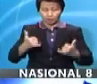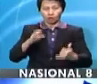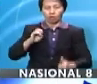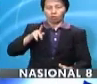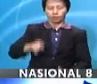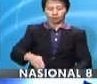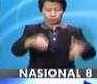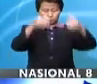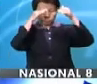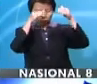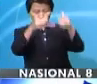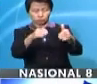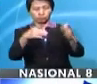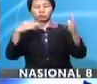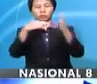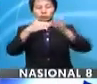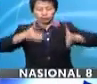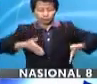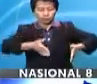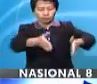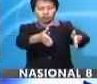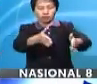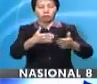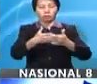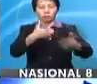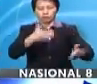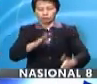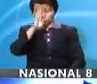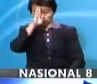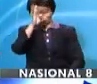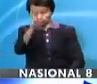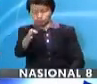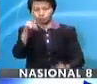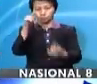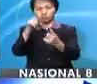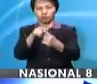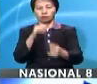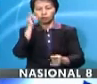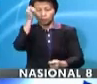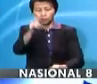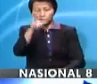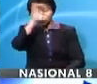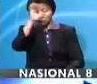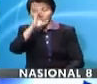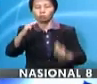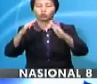juga ditumpukan kepada sekatan jalan raya sebelum fokus diberikan kepada mengesan